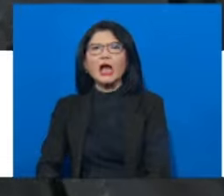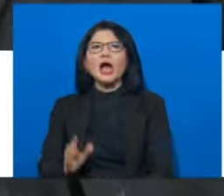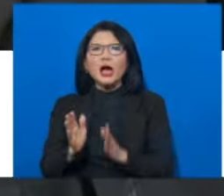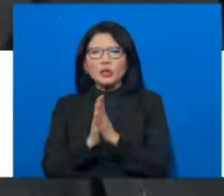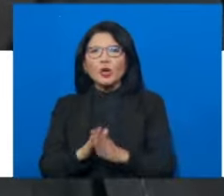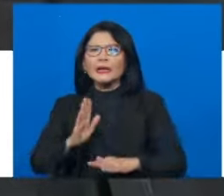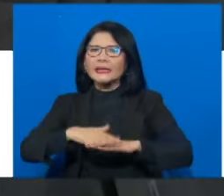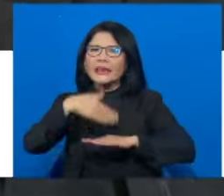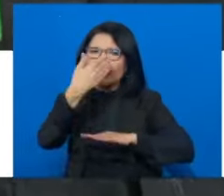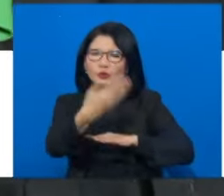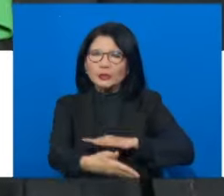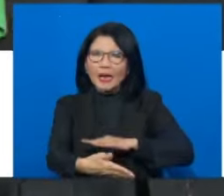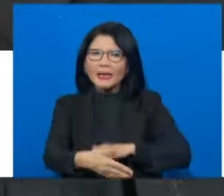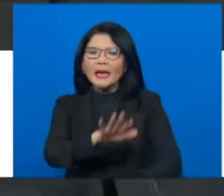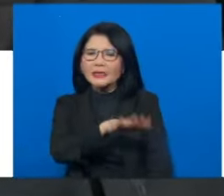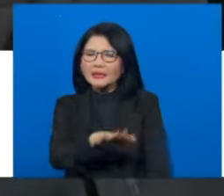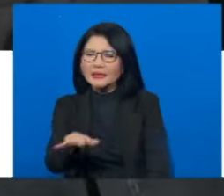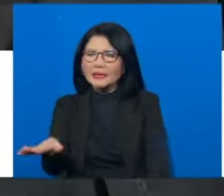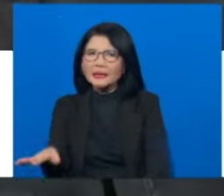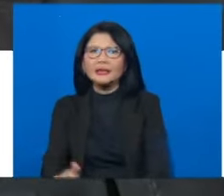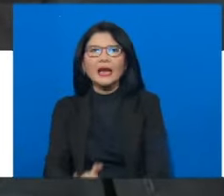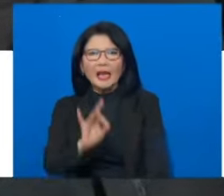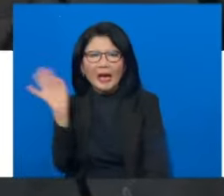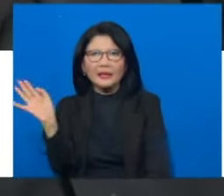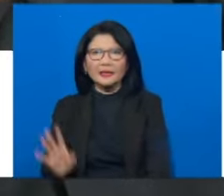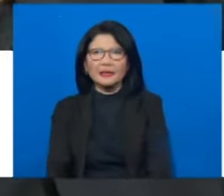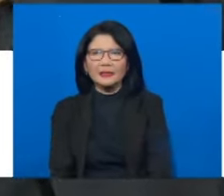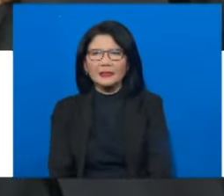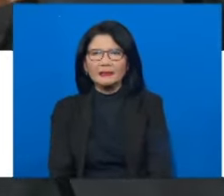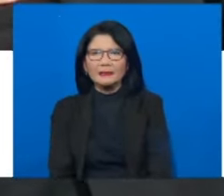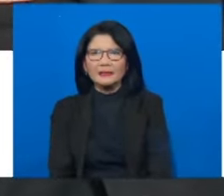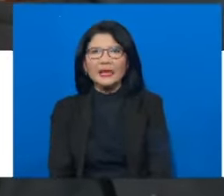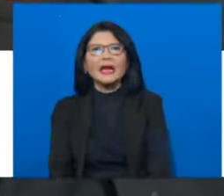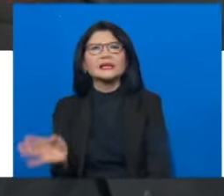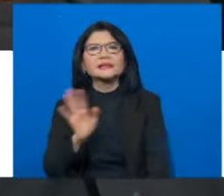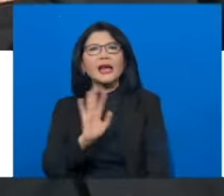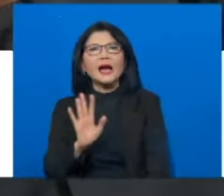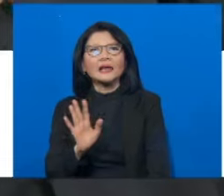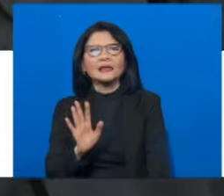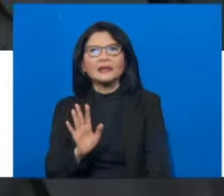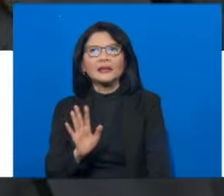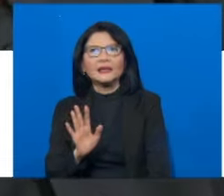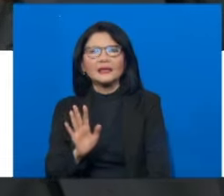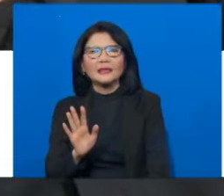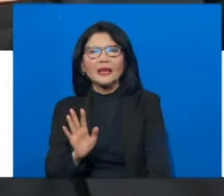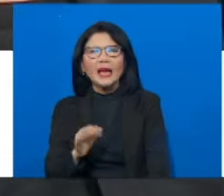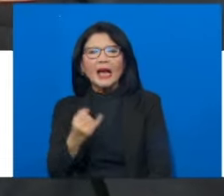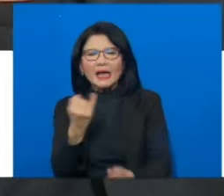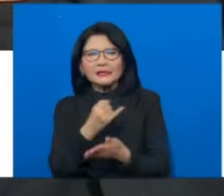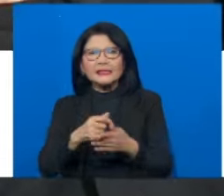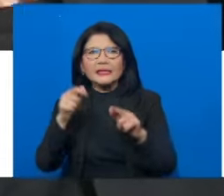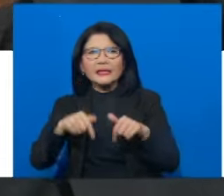eh adik cucu Abah jangan sampai seni ini sampai istilahnya